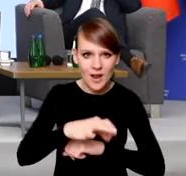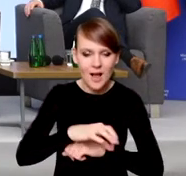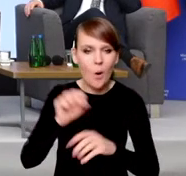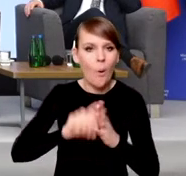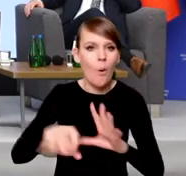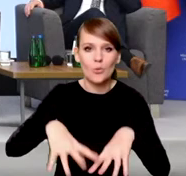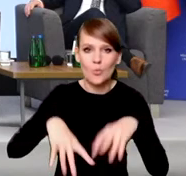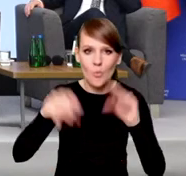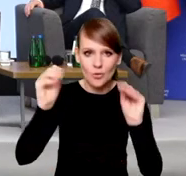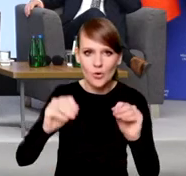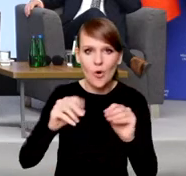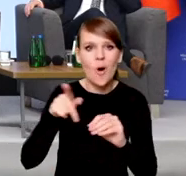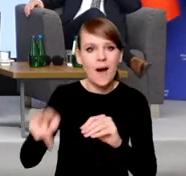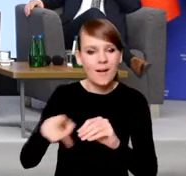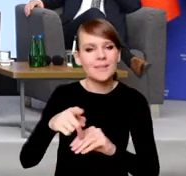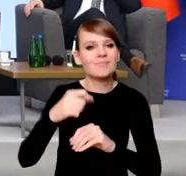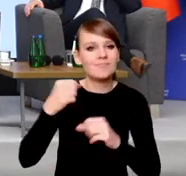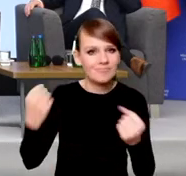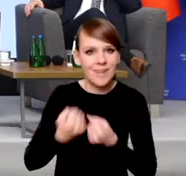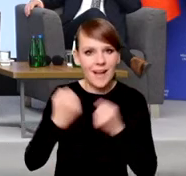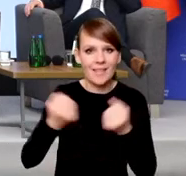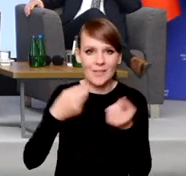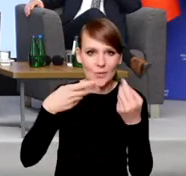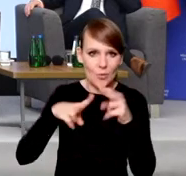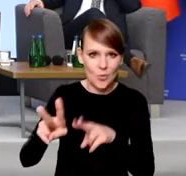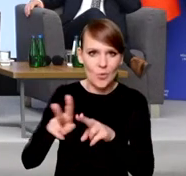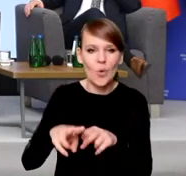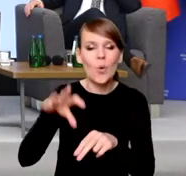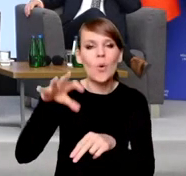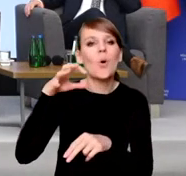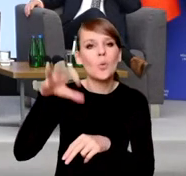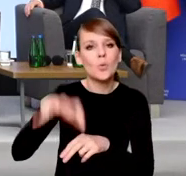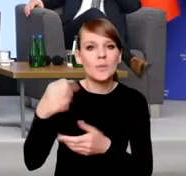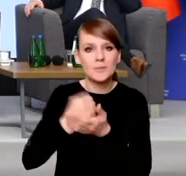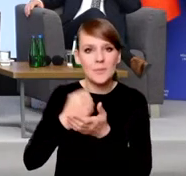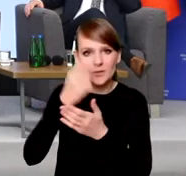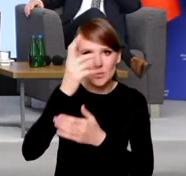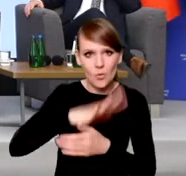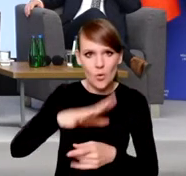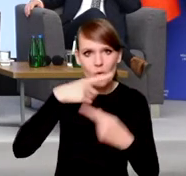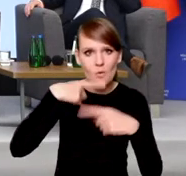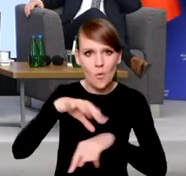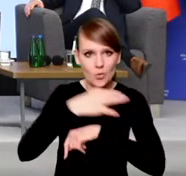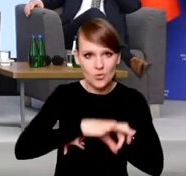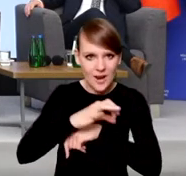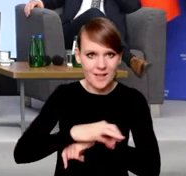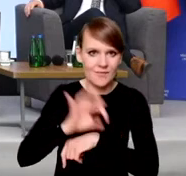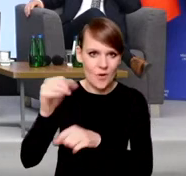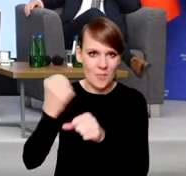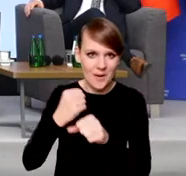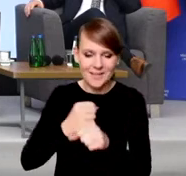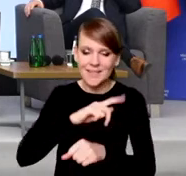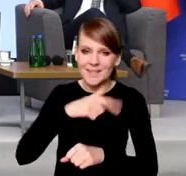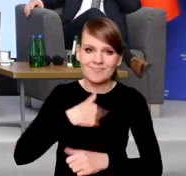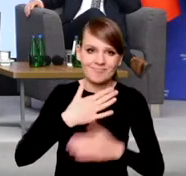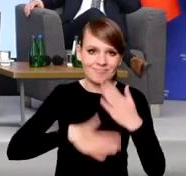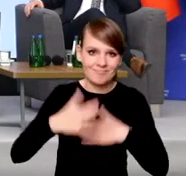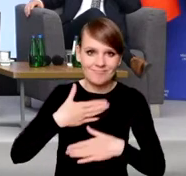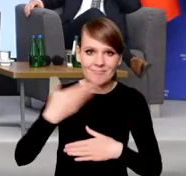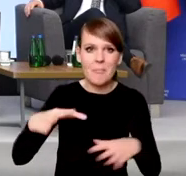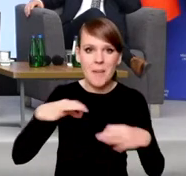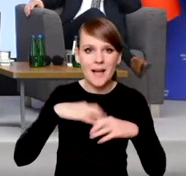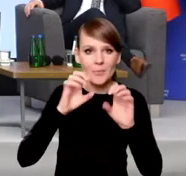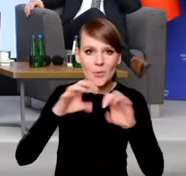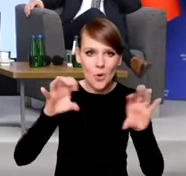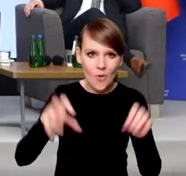początku aktywnie uczestniczy w pracach grupy do spraw społecznej odpowiedzialności uczelni i bardzo się cieszymy, że pani profesor przyjęła